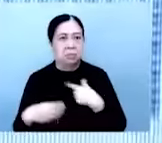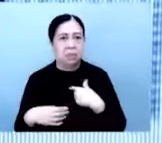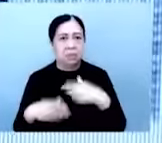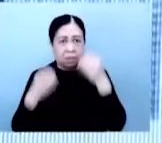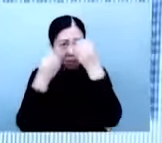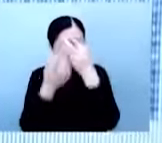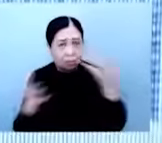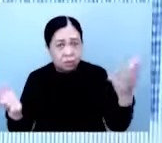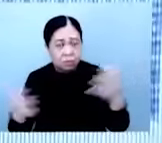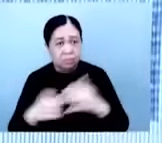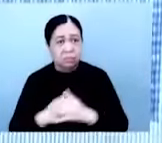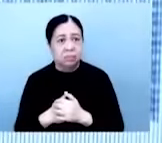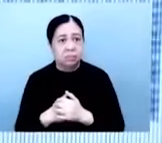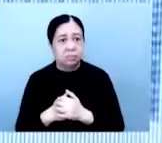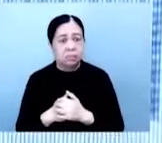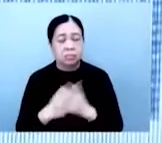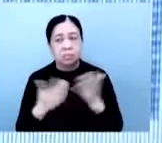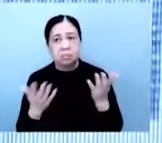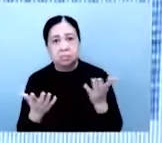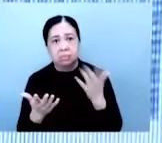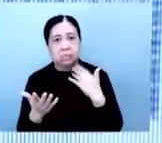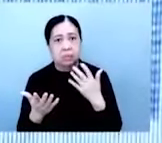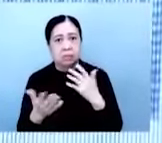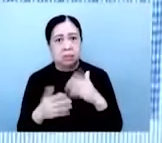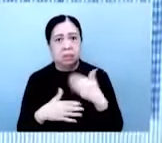know. Kay lisod ni,